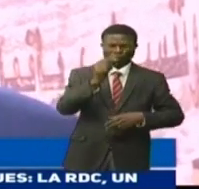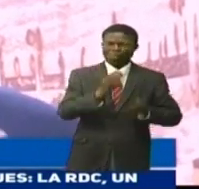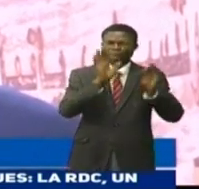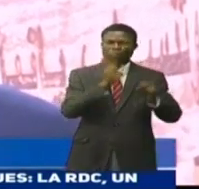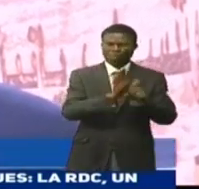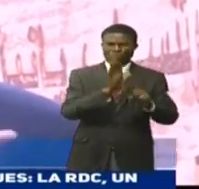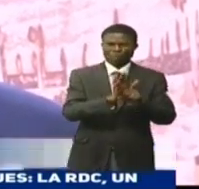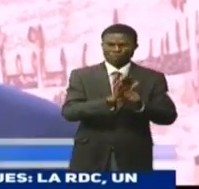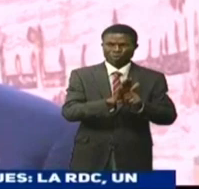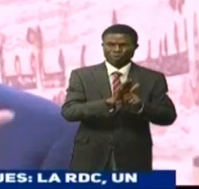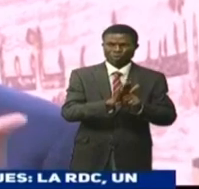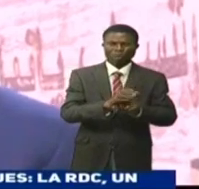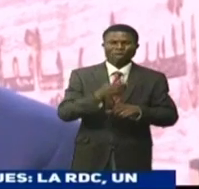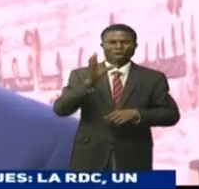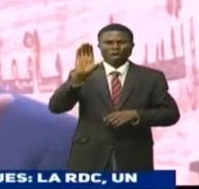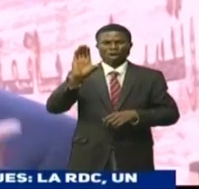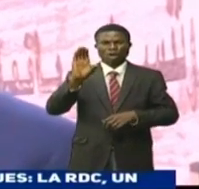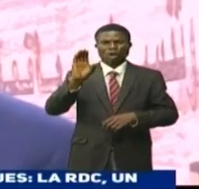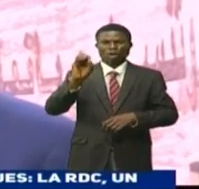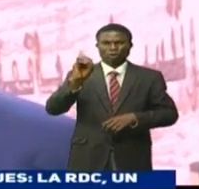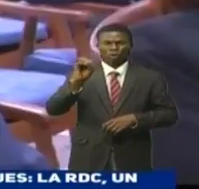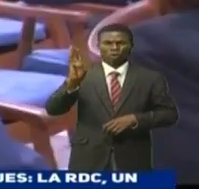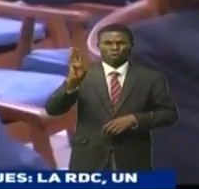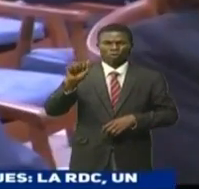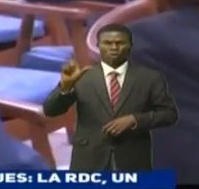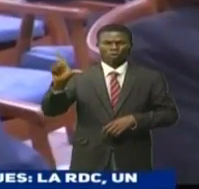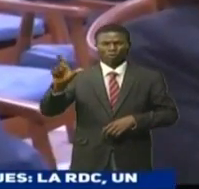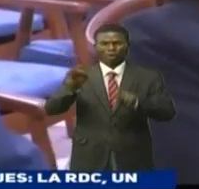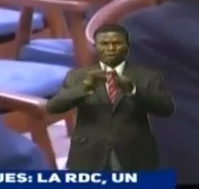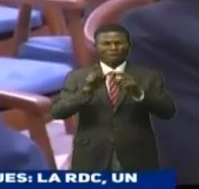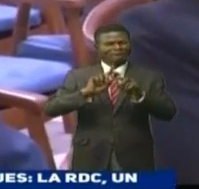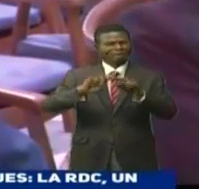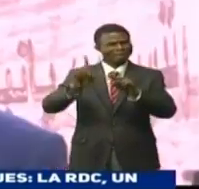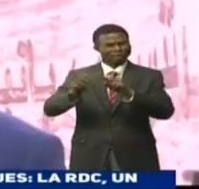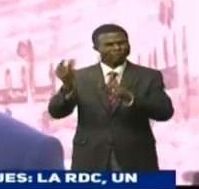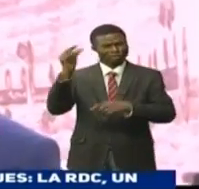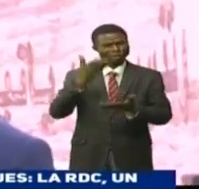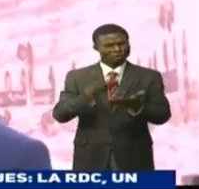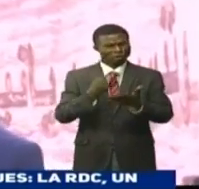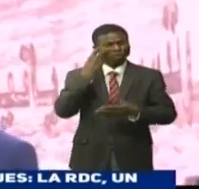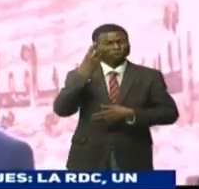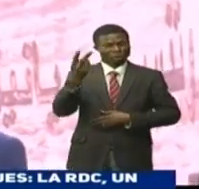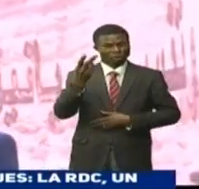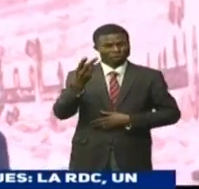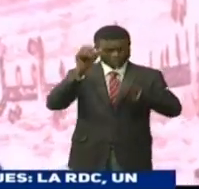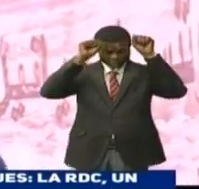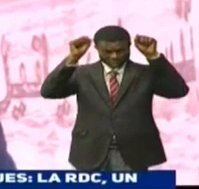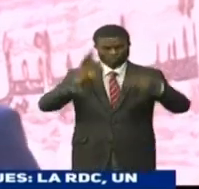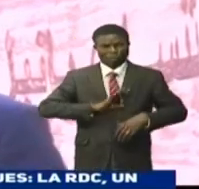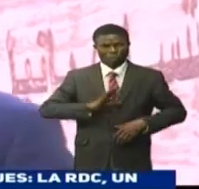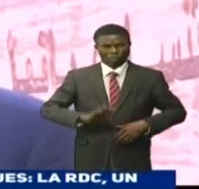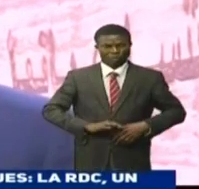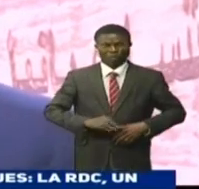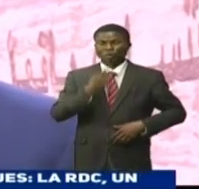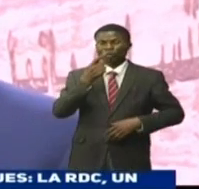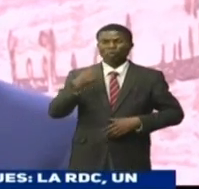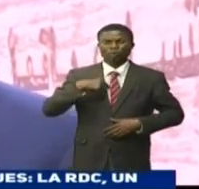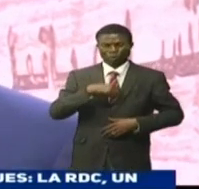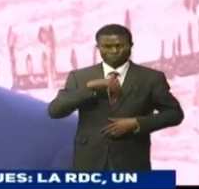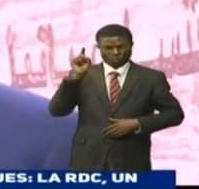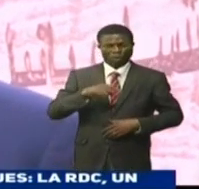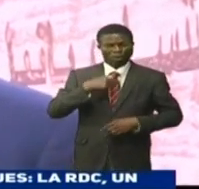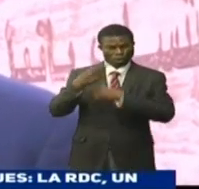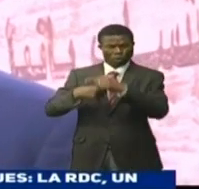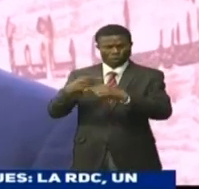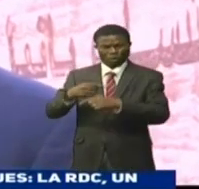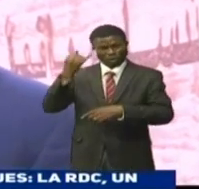quels sont les cobaltes les lithiums les manganèse et les nickel etc cette vision du président de la République pour nous dire nous avons commencé